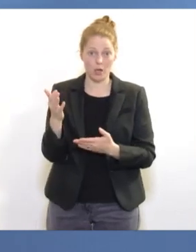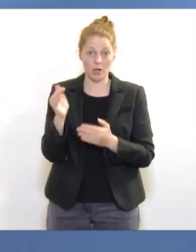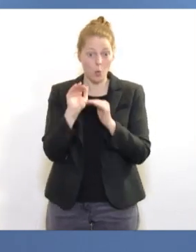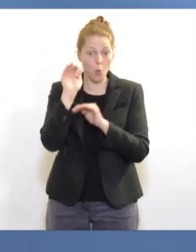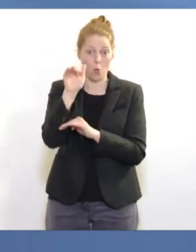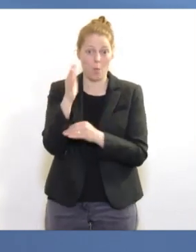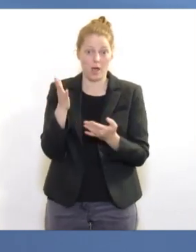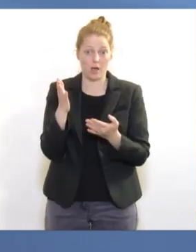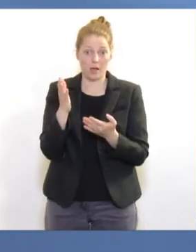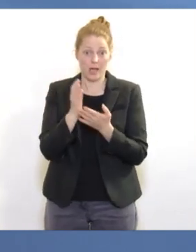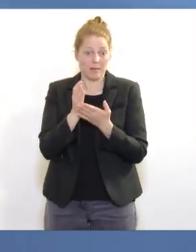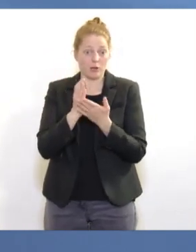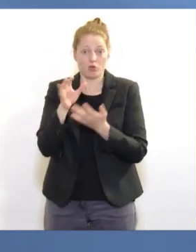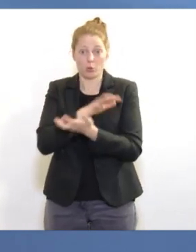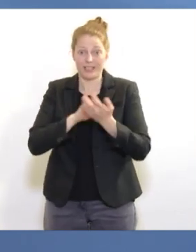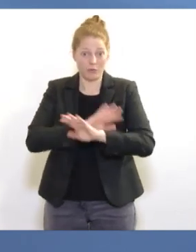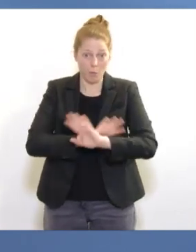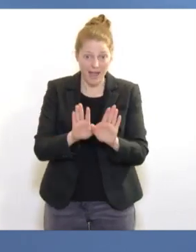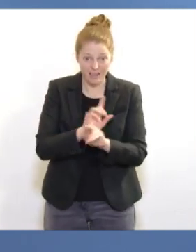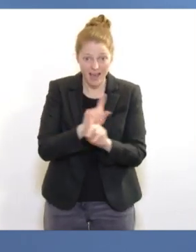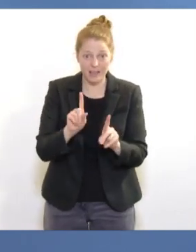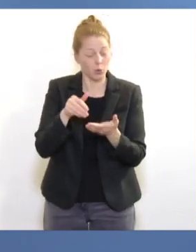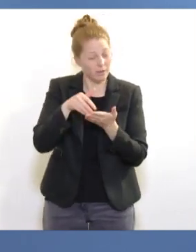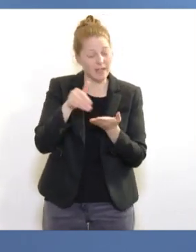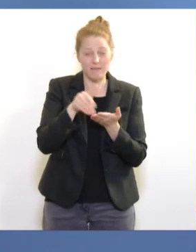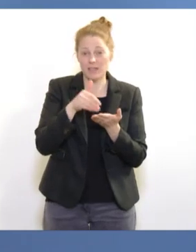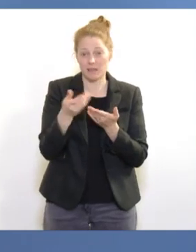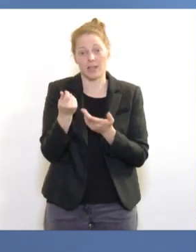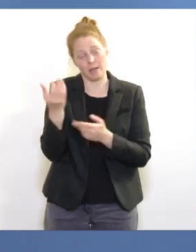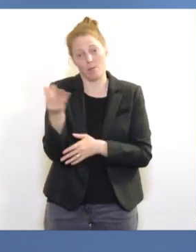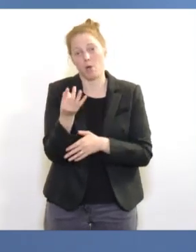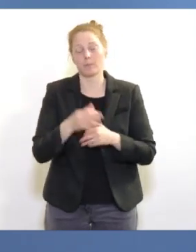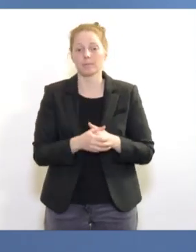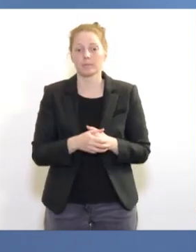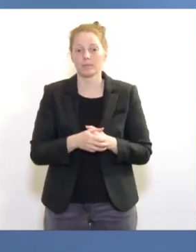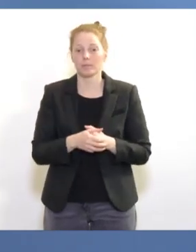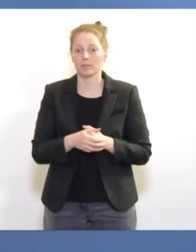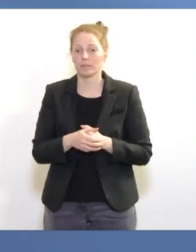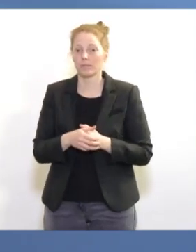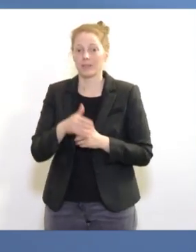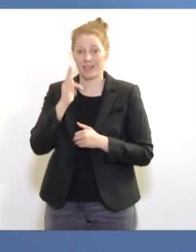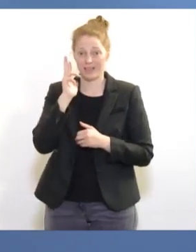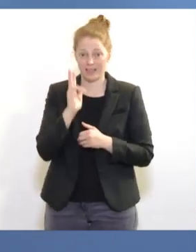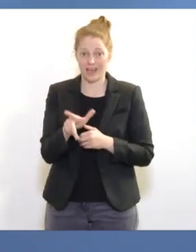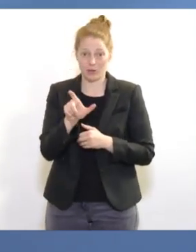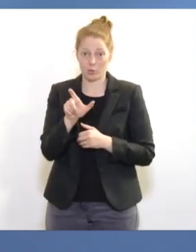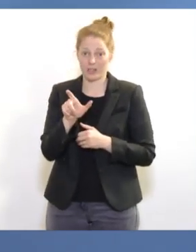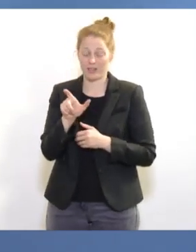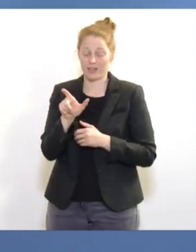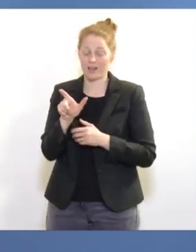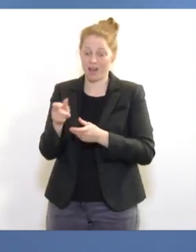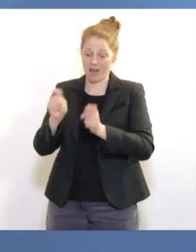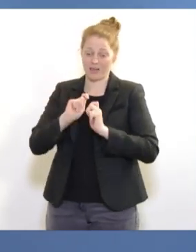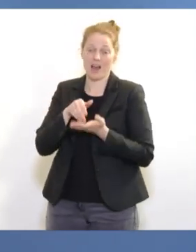am Ende von der Fendelstange gekommen. Bei allen Demanden sind es aber auch 320 Refüge gegeben,